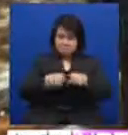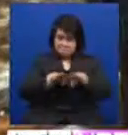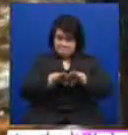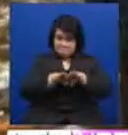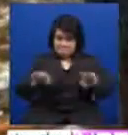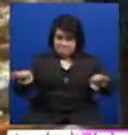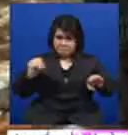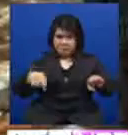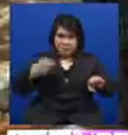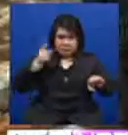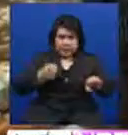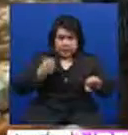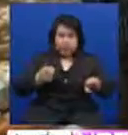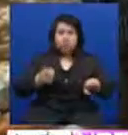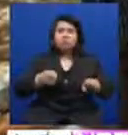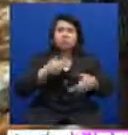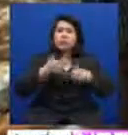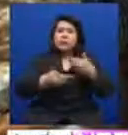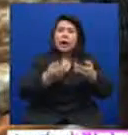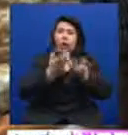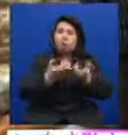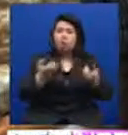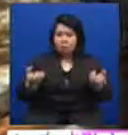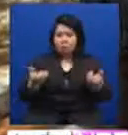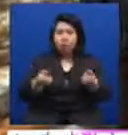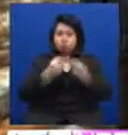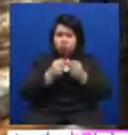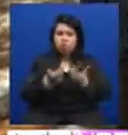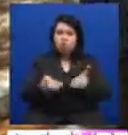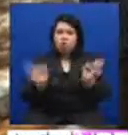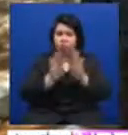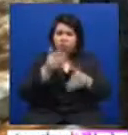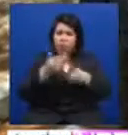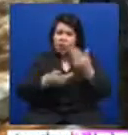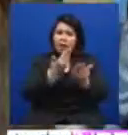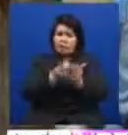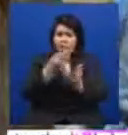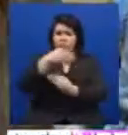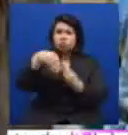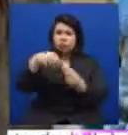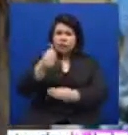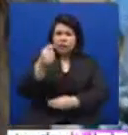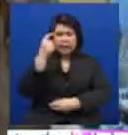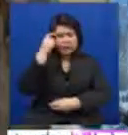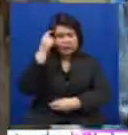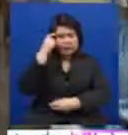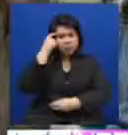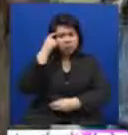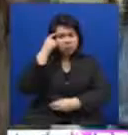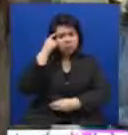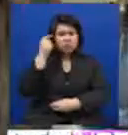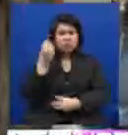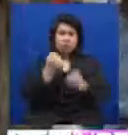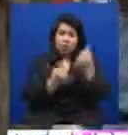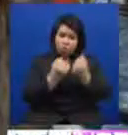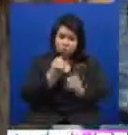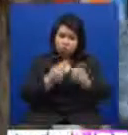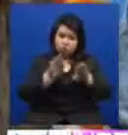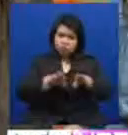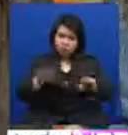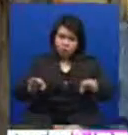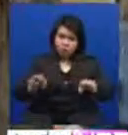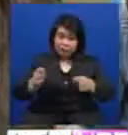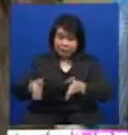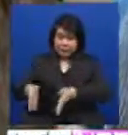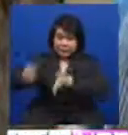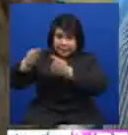รจำหน่ายสินค้าพื้นเมืองเพื่อสร้างรายได้แก่ครอบครัวซึ่งคาดว่าจะให้ไปตั้งจุดขายของและจอดรถในโซนด้านข้างตึก